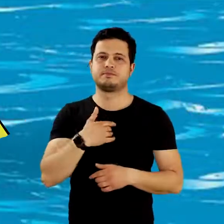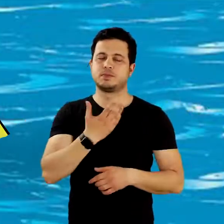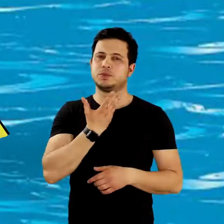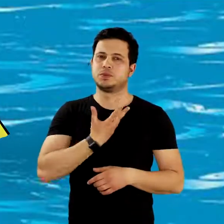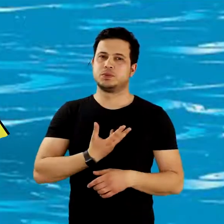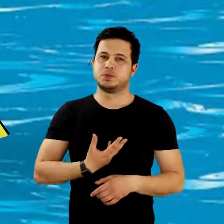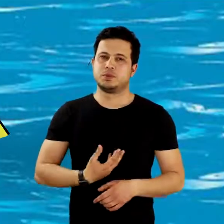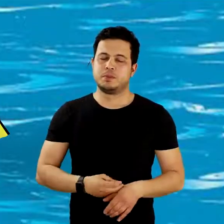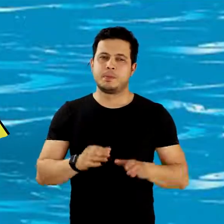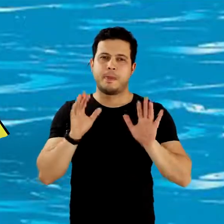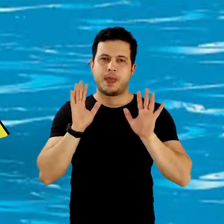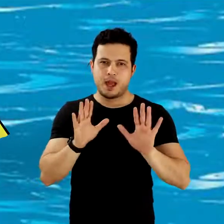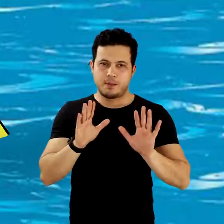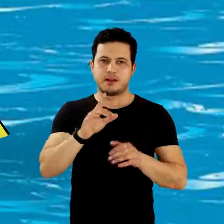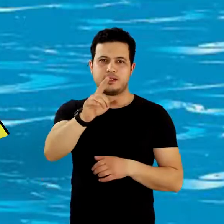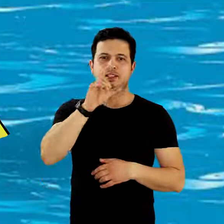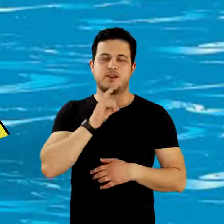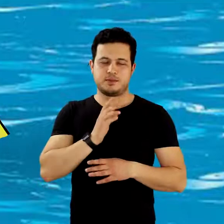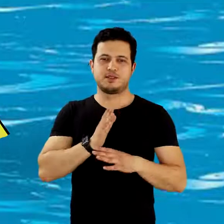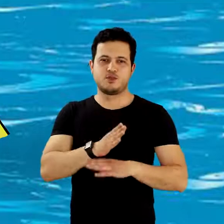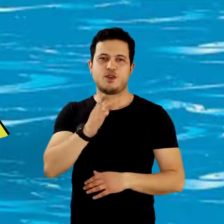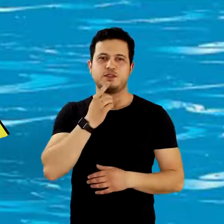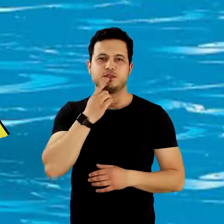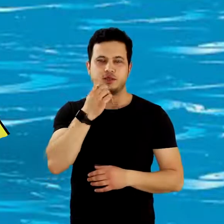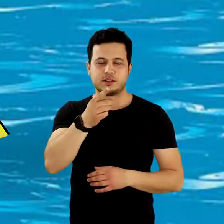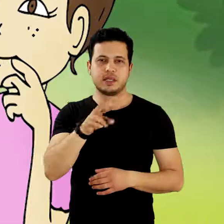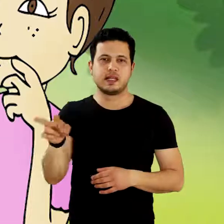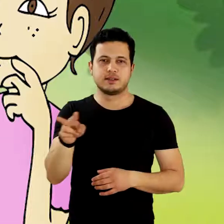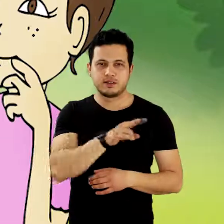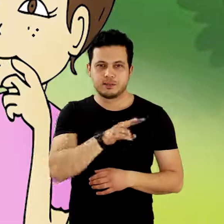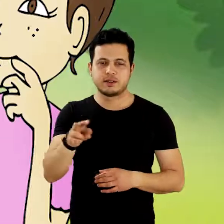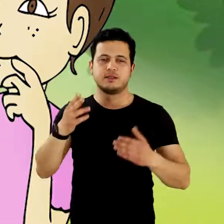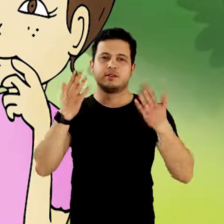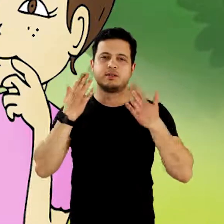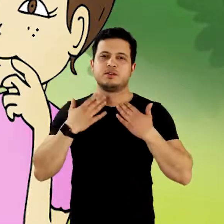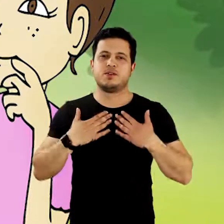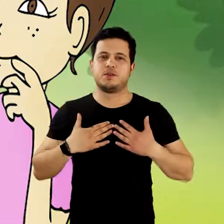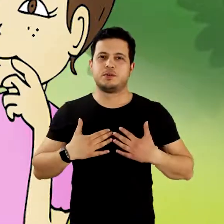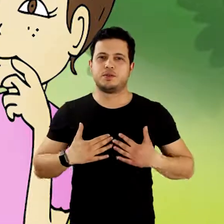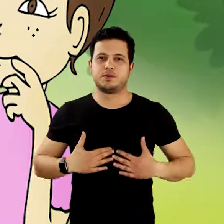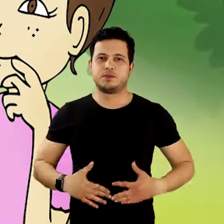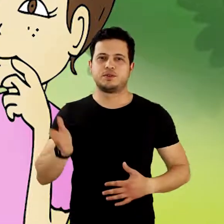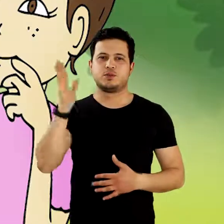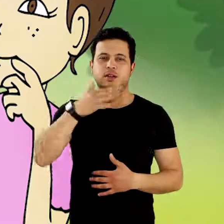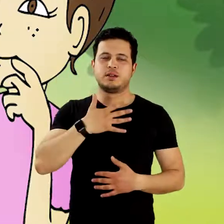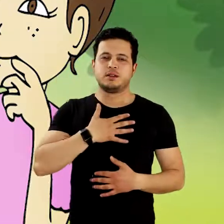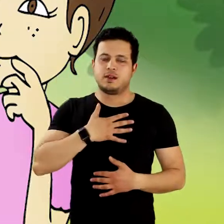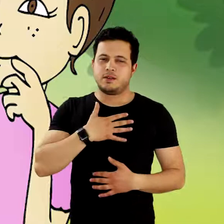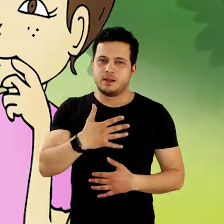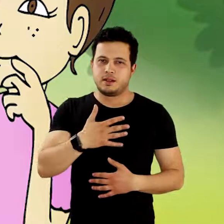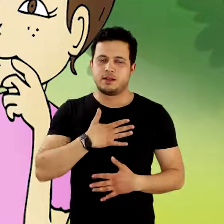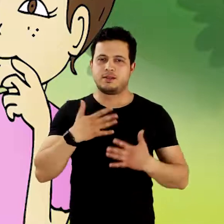ama cevabınız doğru çocuklar. İkisi birden oh diyerek derin bir nefes